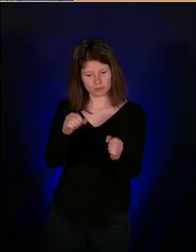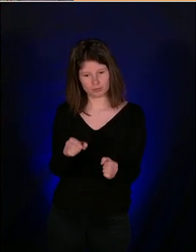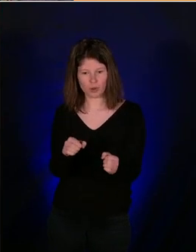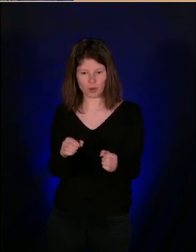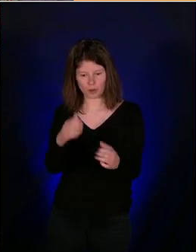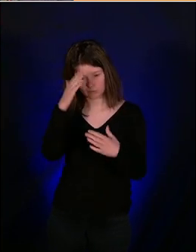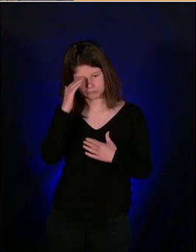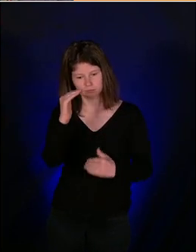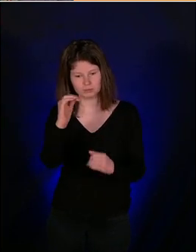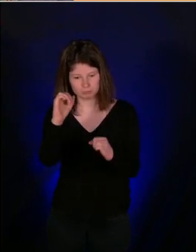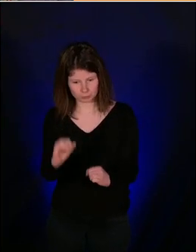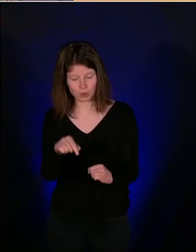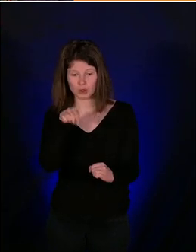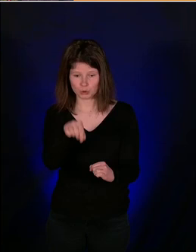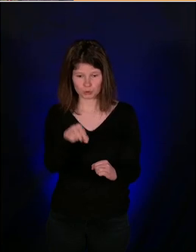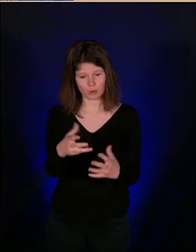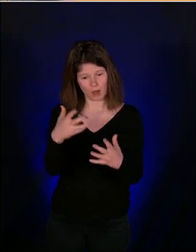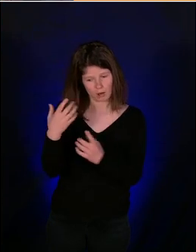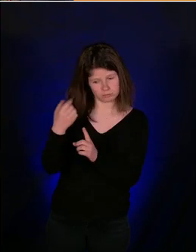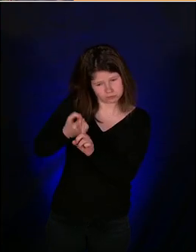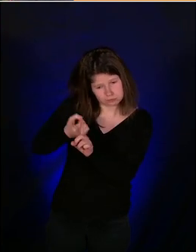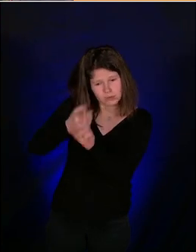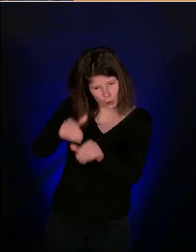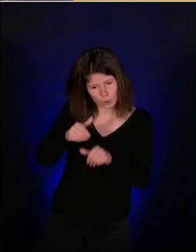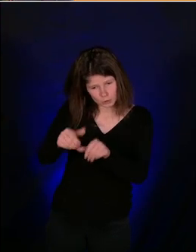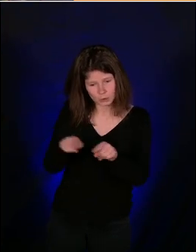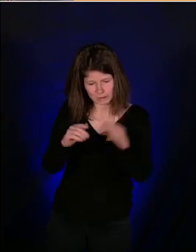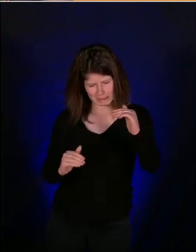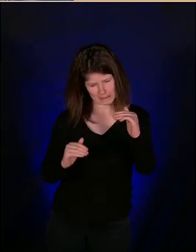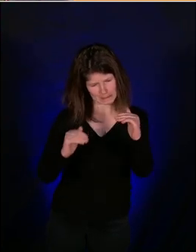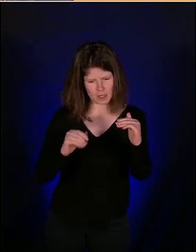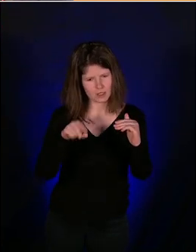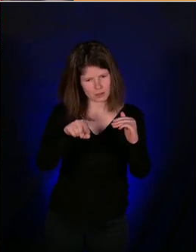déterminant à la lutte et à l'élévation du rapport de force.